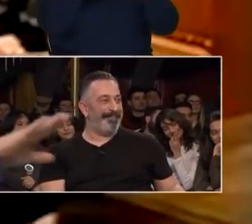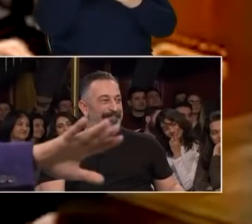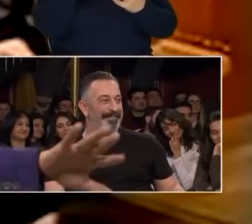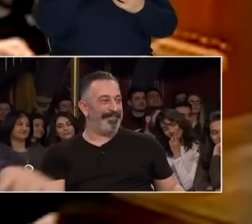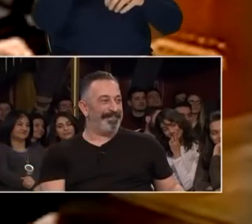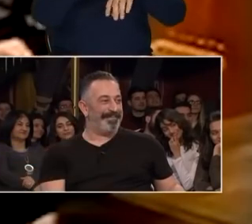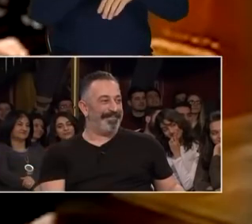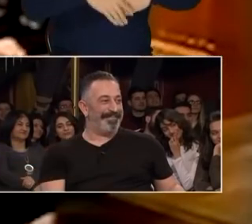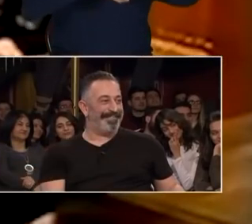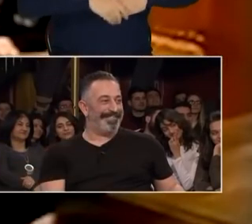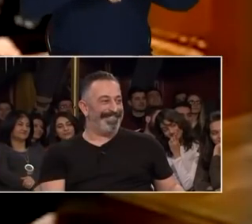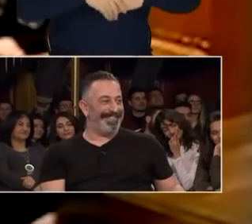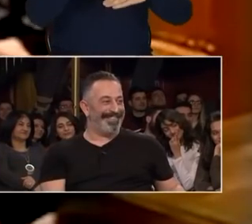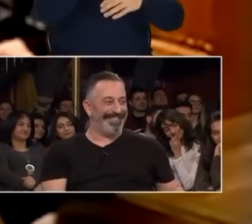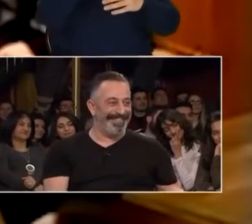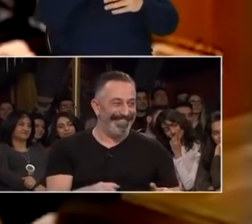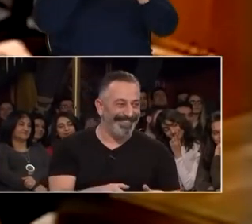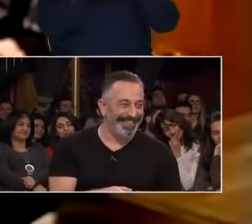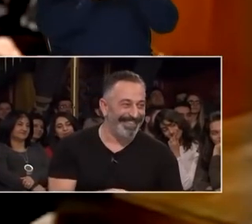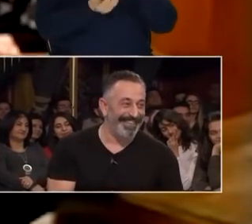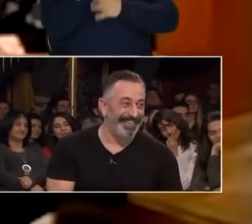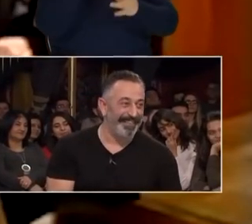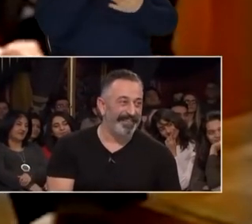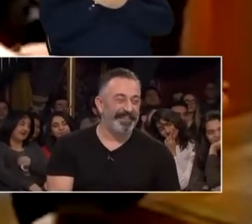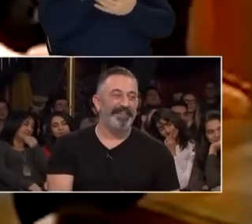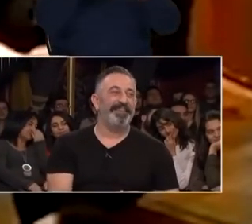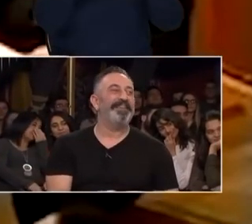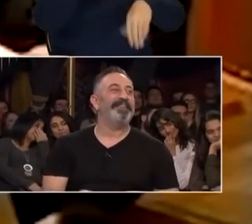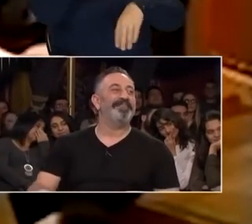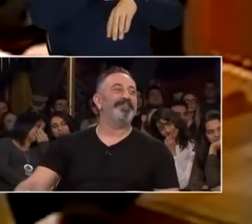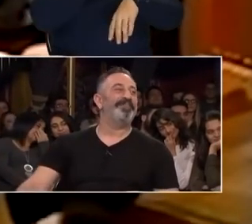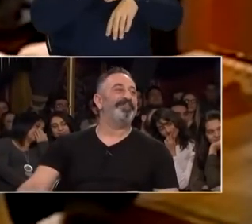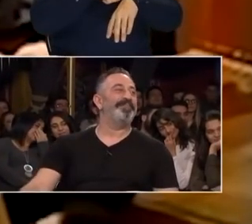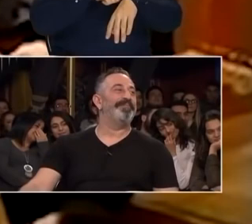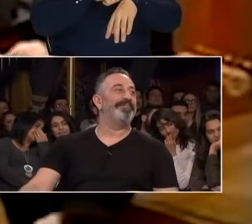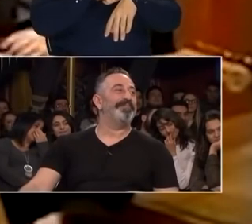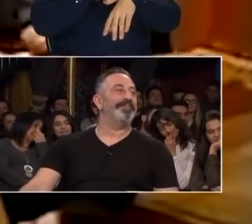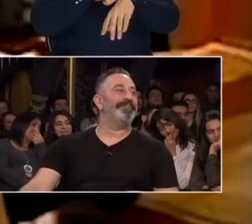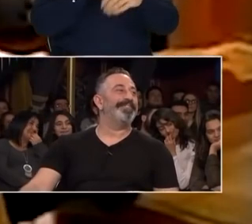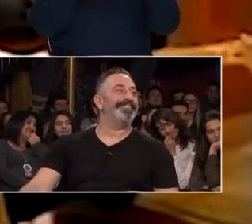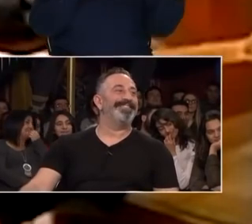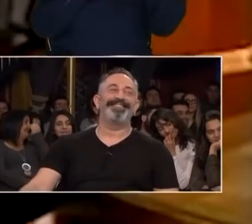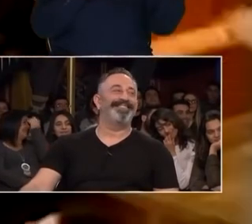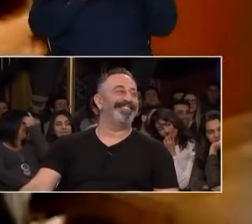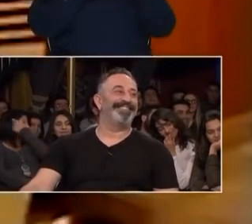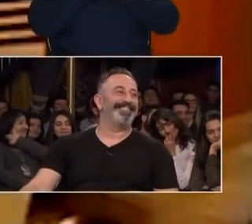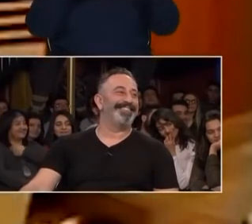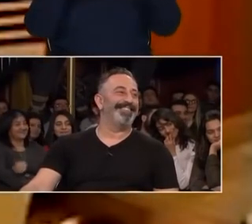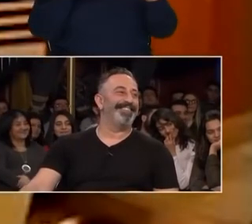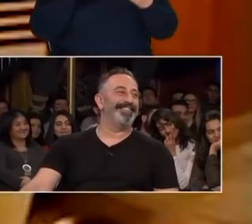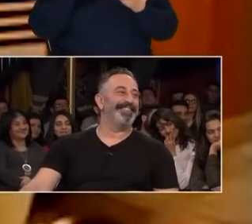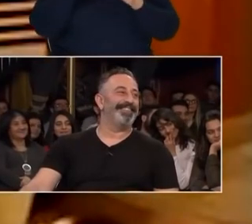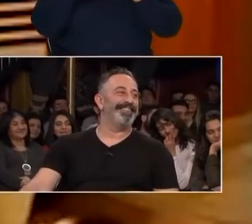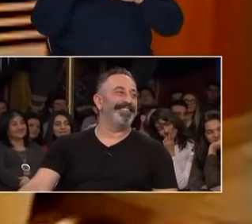genç hastanede tanışıyorlar ve bir müzik grubu kurmaya karar veriyorlar. Ve aynı zamanda da... Ve küsler ama. Şöyle, başka tarafa